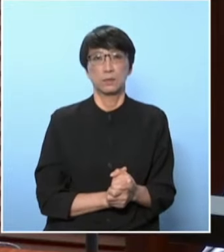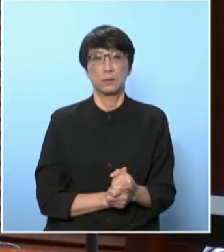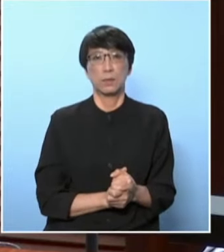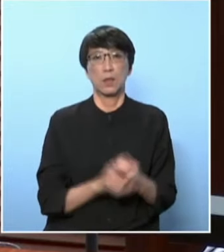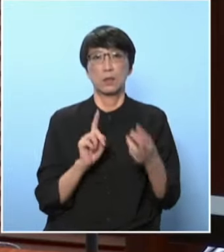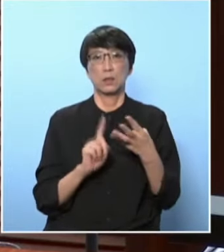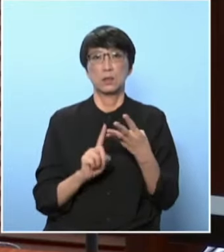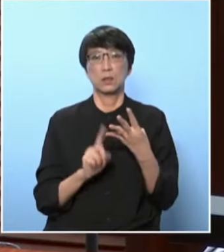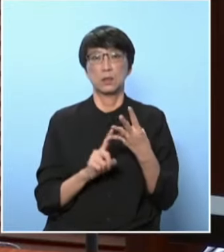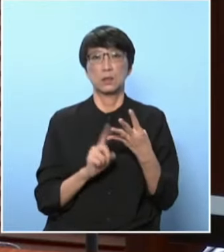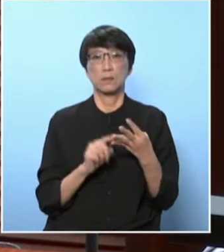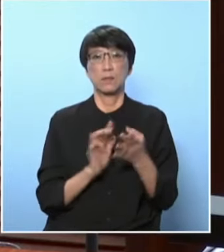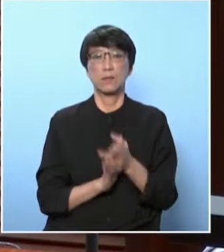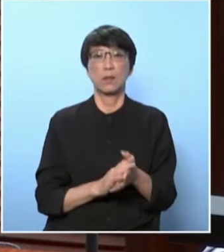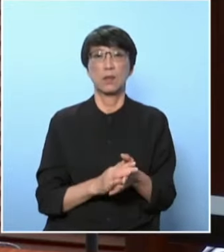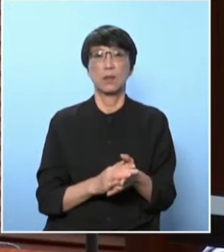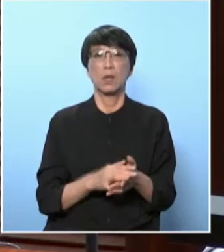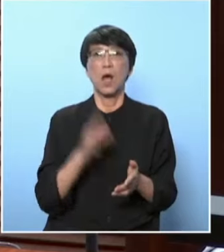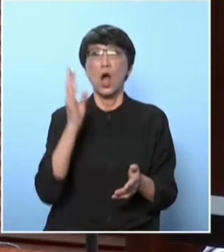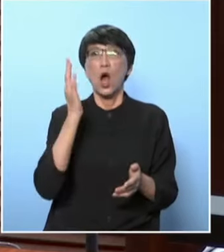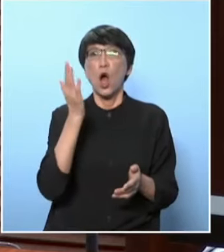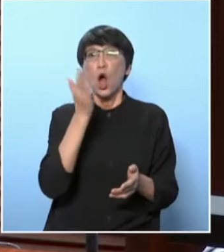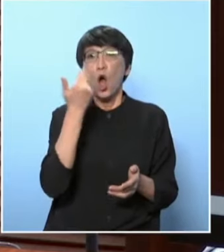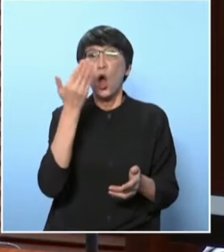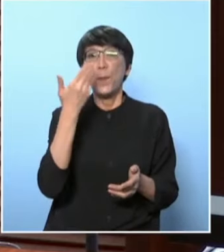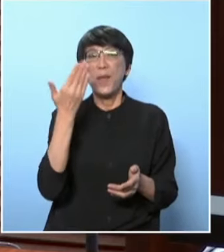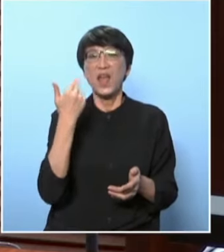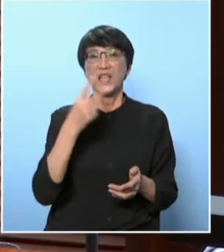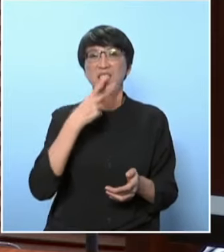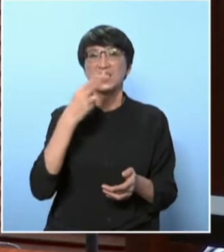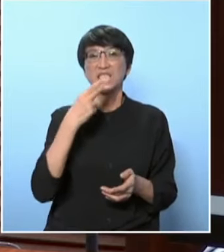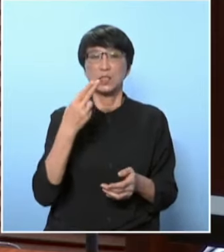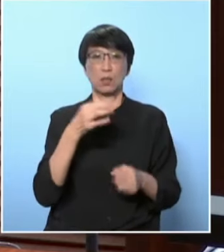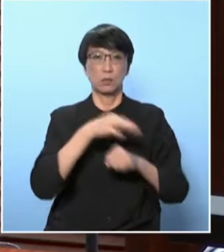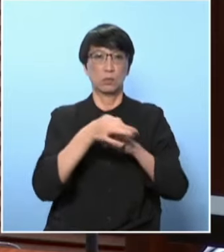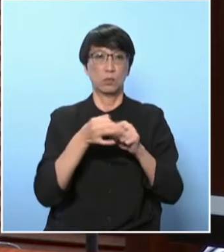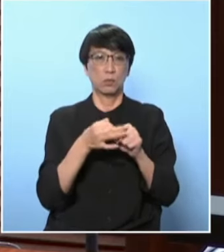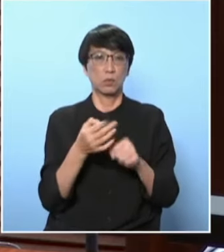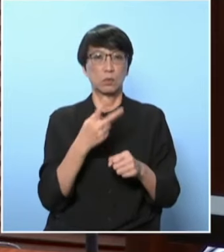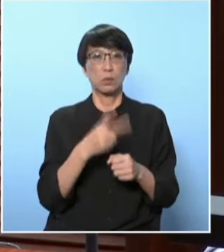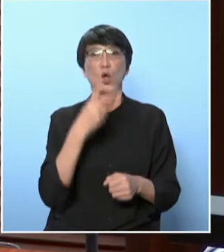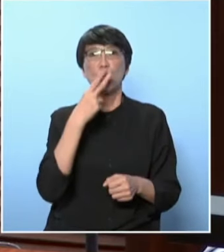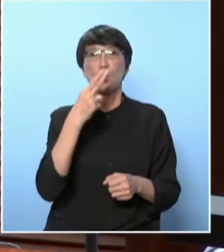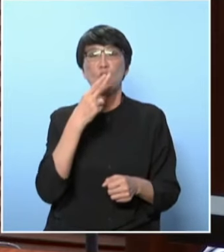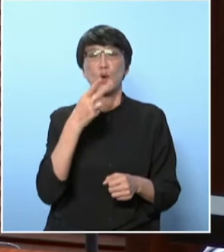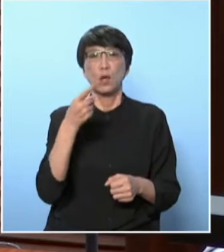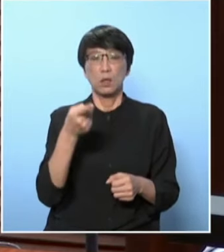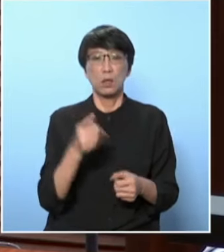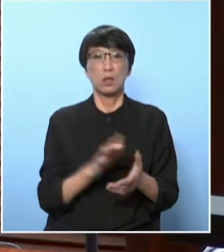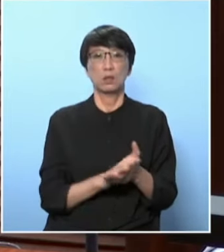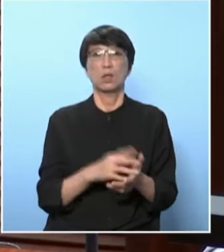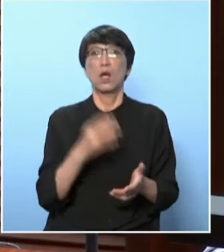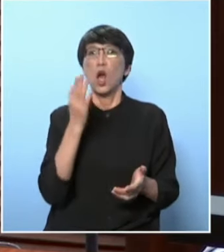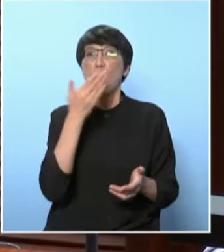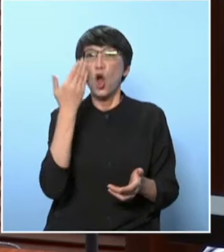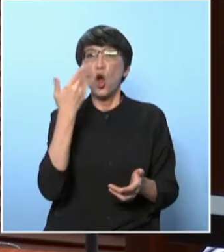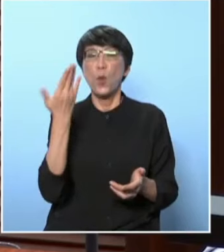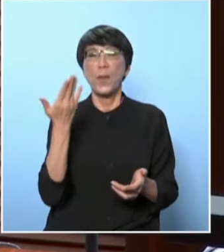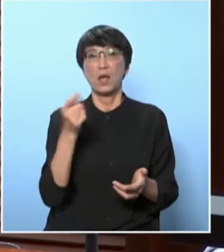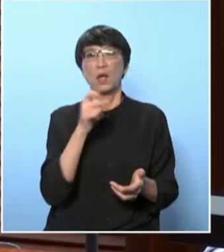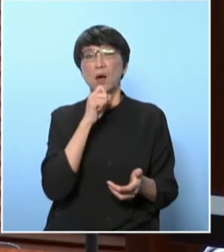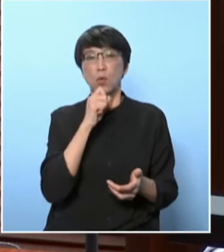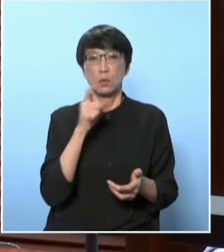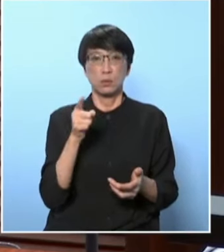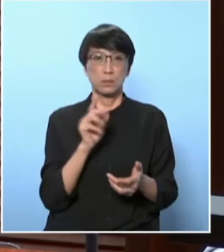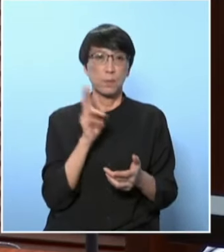四點咧，禁止加味煙。啊，而家全世界咧絕大部分地方其實都俾食加熱煙嘅。包括陸局